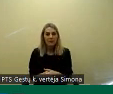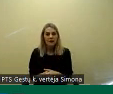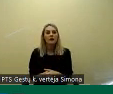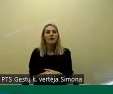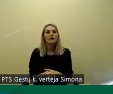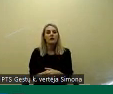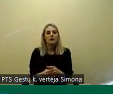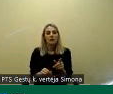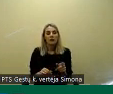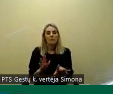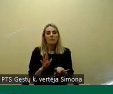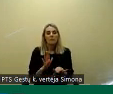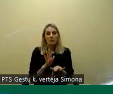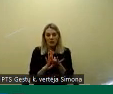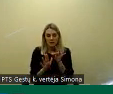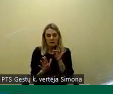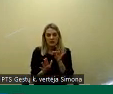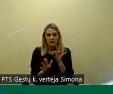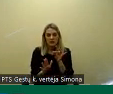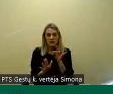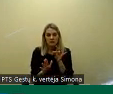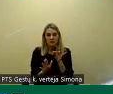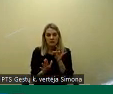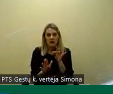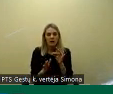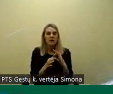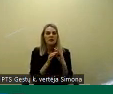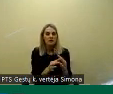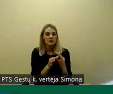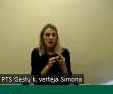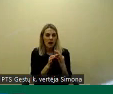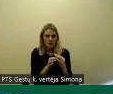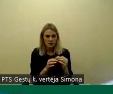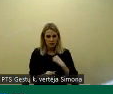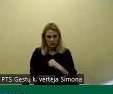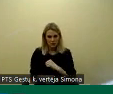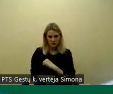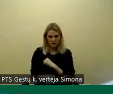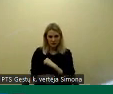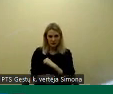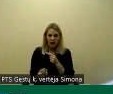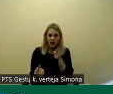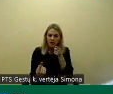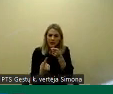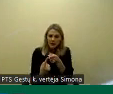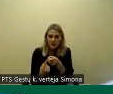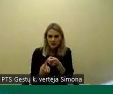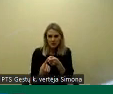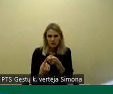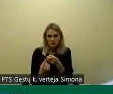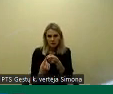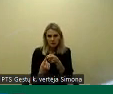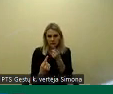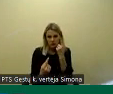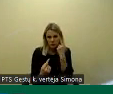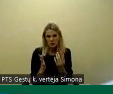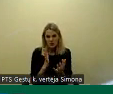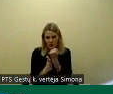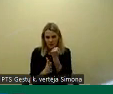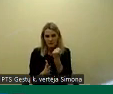pasirinkimui pasirinkta būtent santykis su pačiu savim, prasmės siekis, tautos ir valstybės